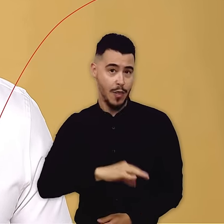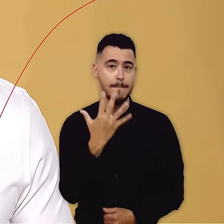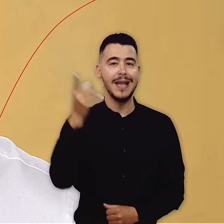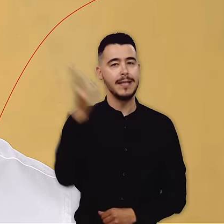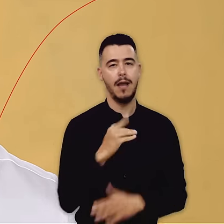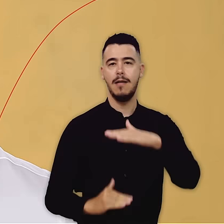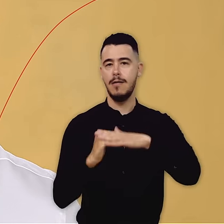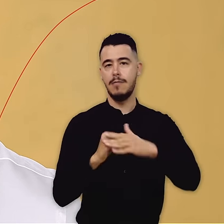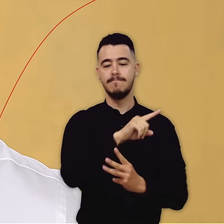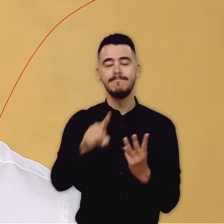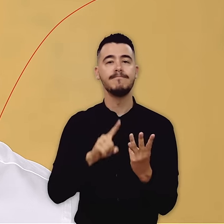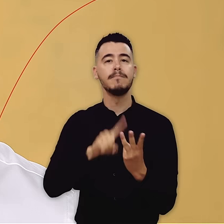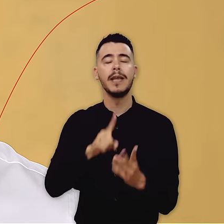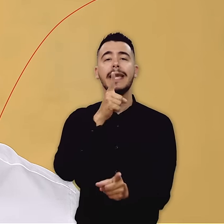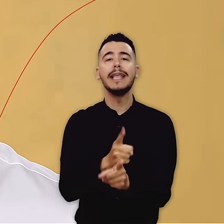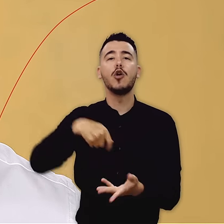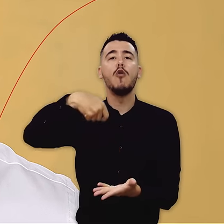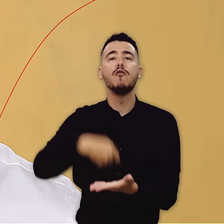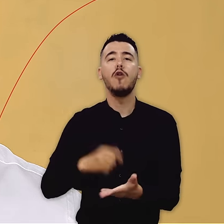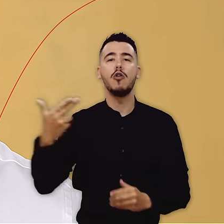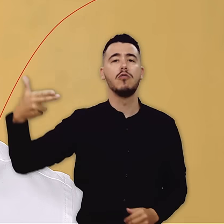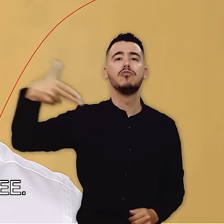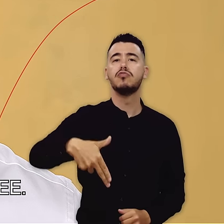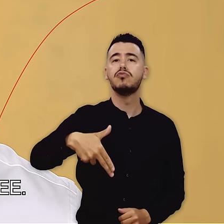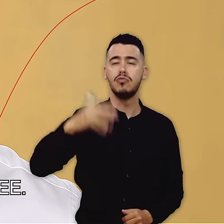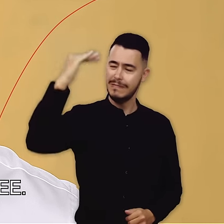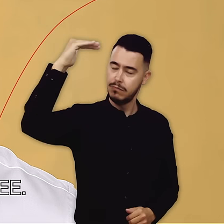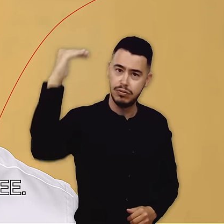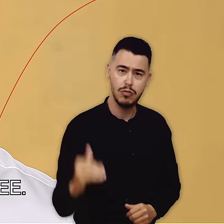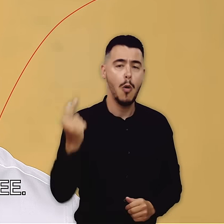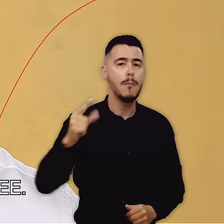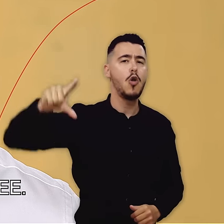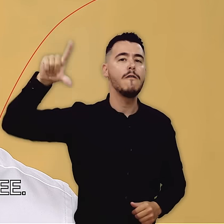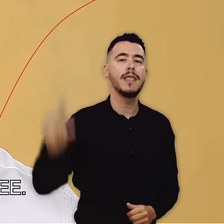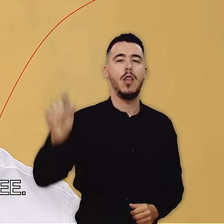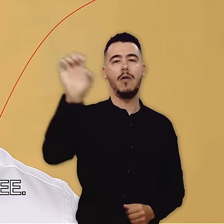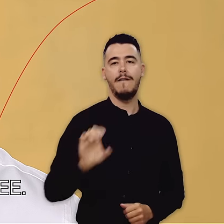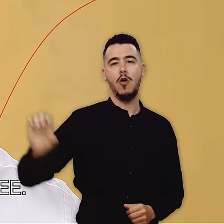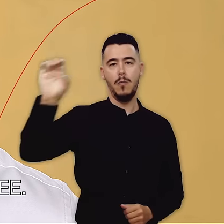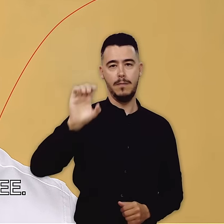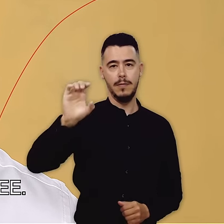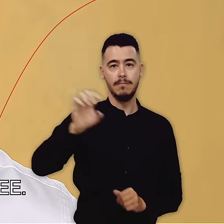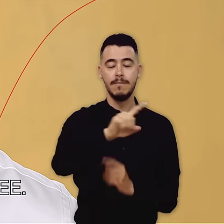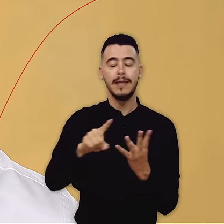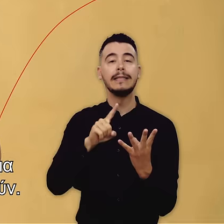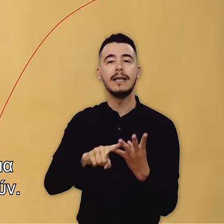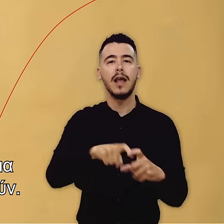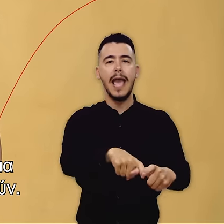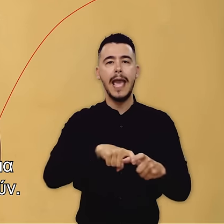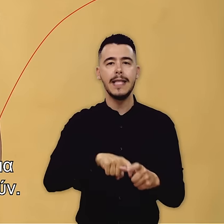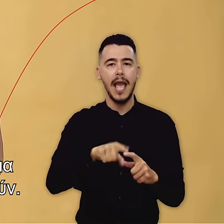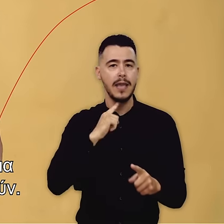5% 3 μείωση του ειδικού φόρου κατανάλωσης στα καύσιμα στον χαμηλότερο συντελεστή της ευρωπαϊκής ένωσης